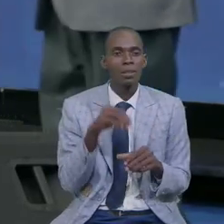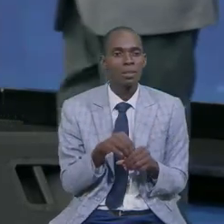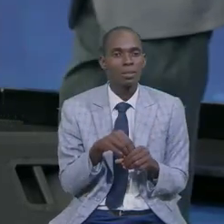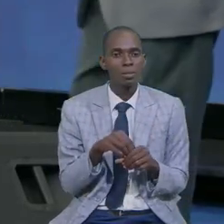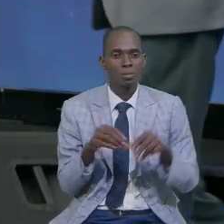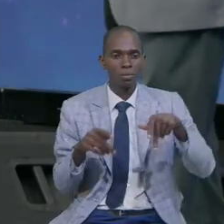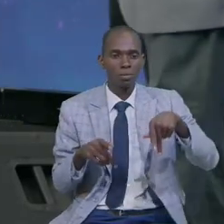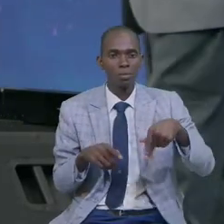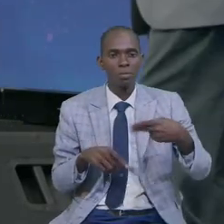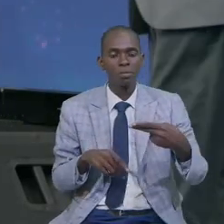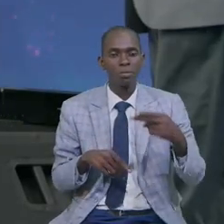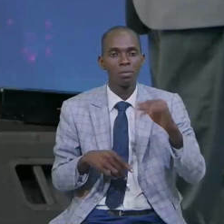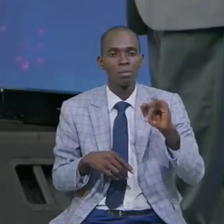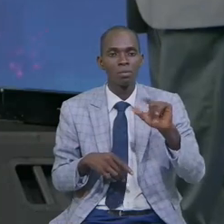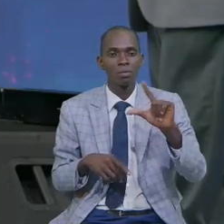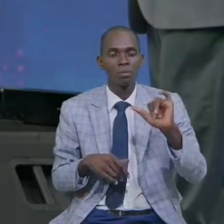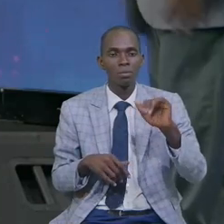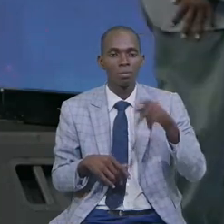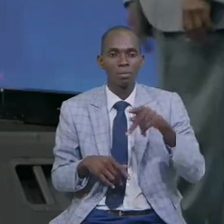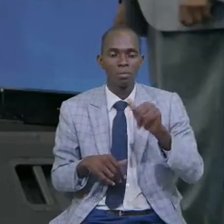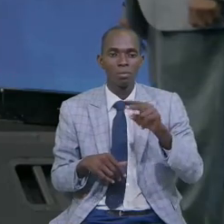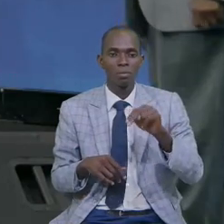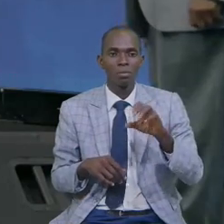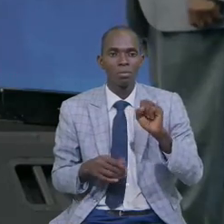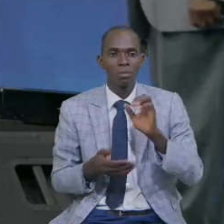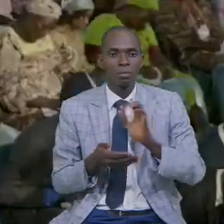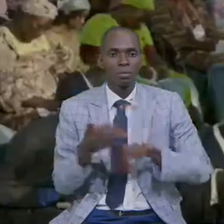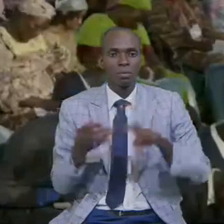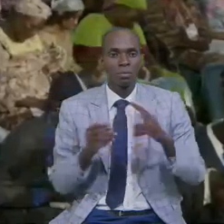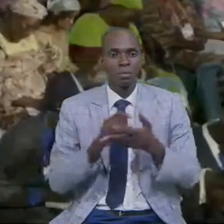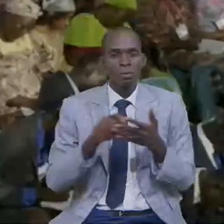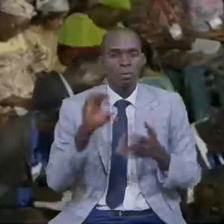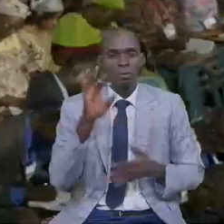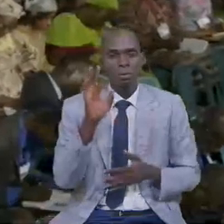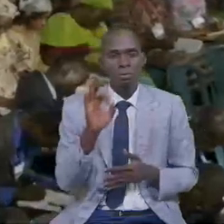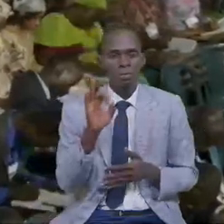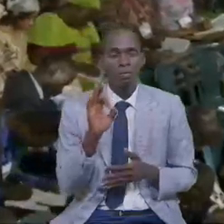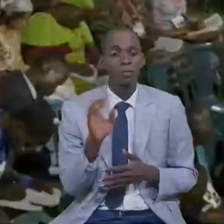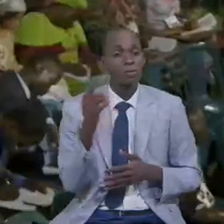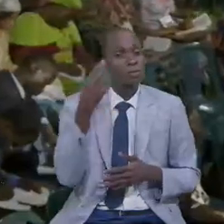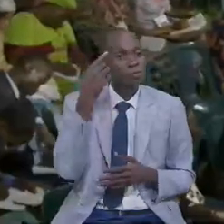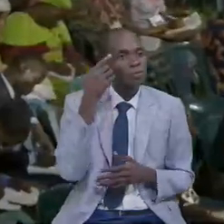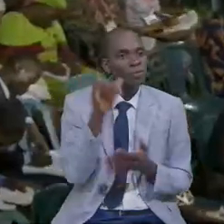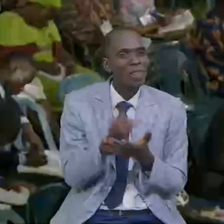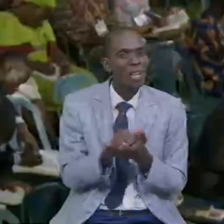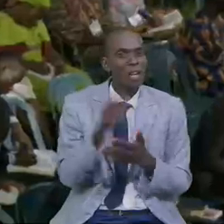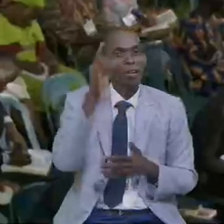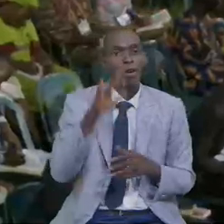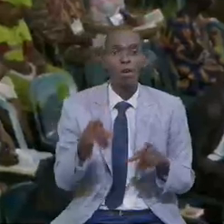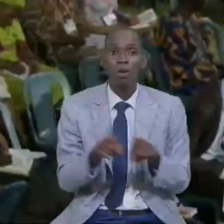Philippiens chapitre 2, lisons là-bas le verset 9, en Philippiens 2, 9.